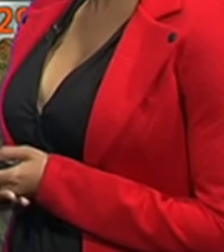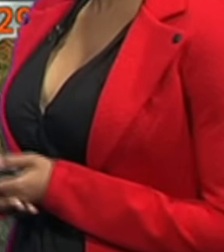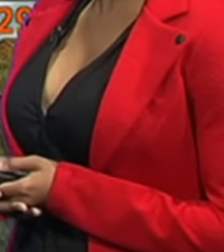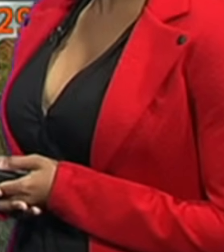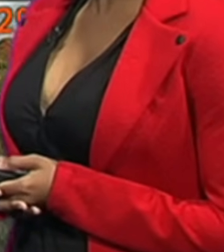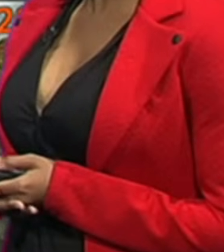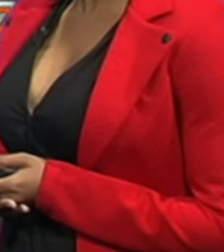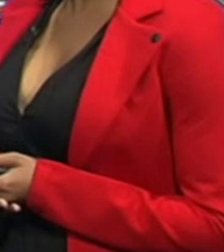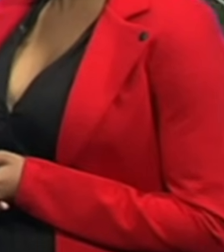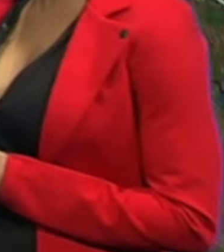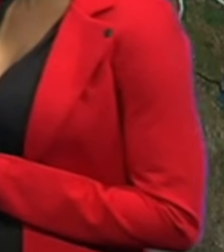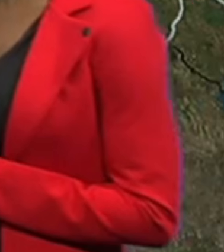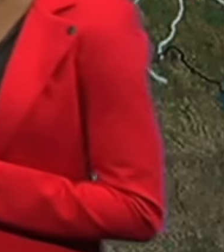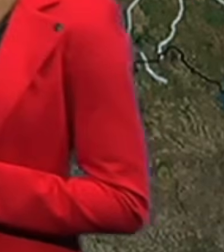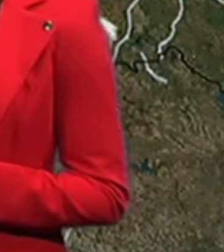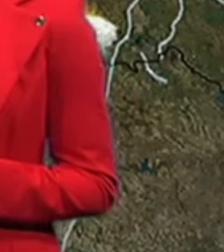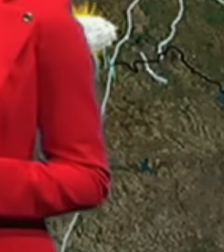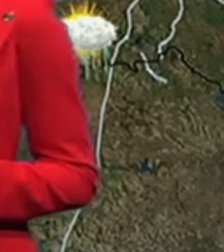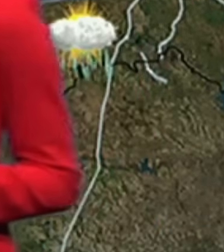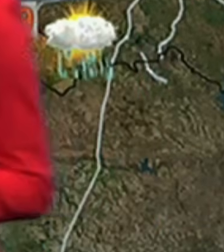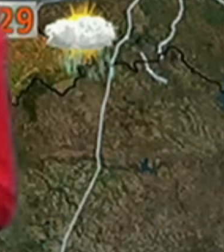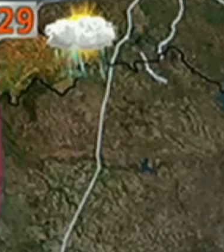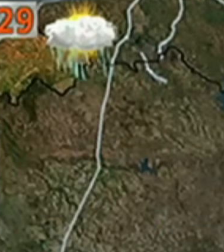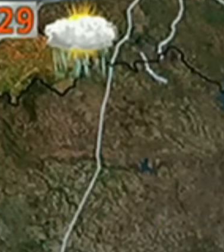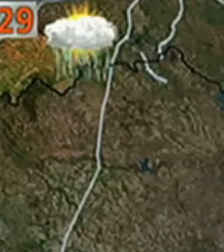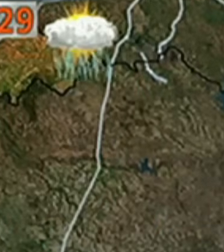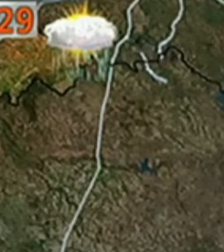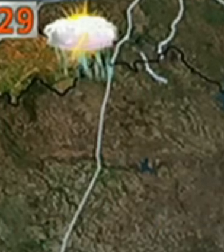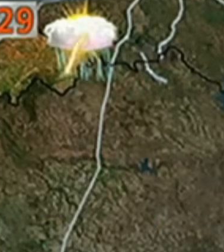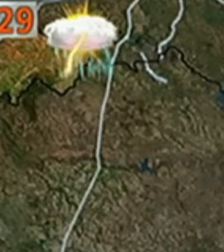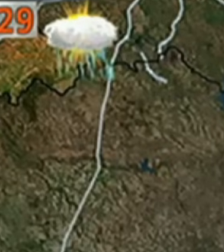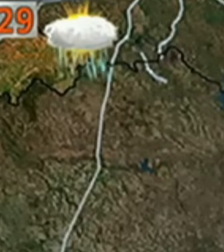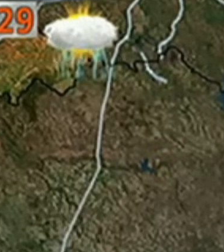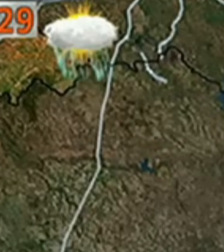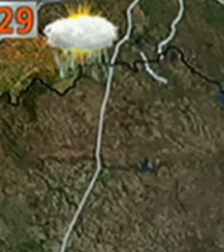di le 29 Merebela go Tau ka digata di le